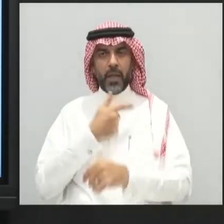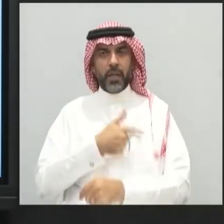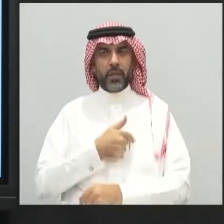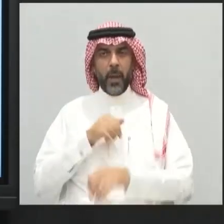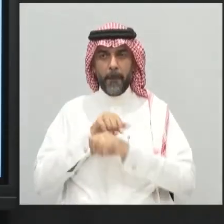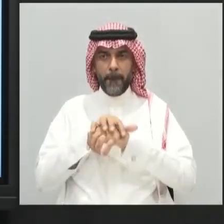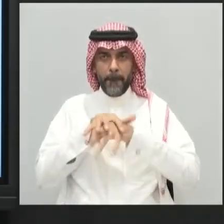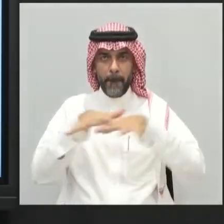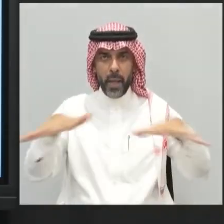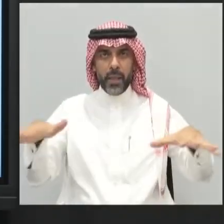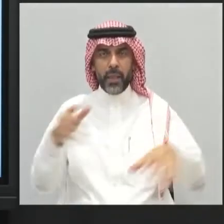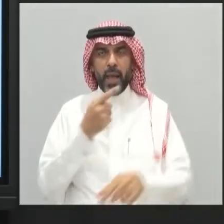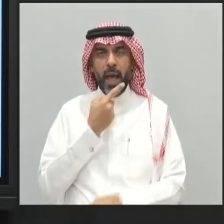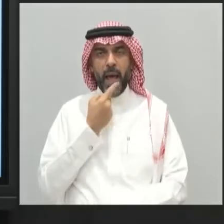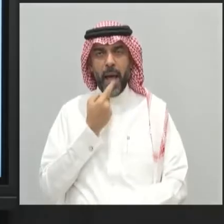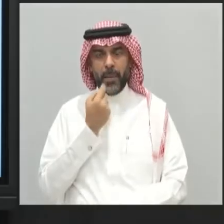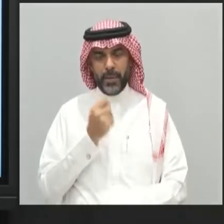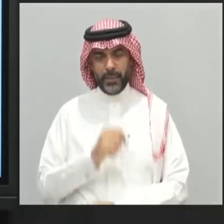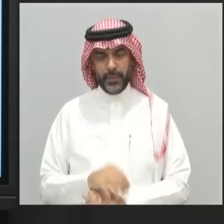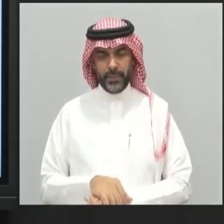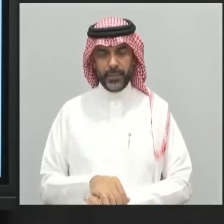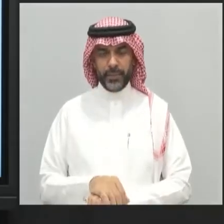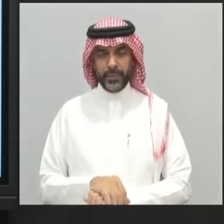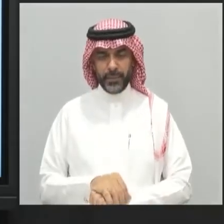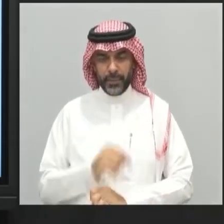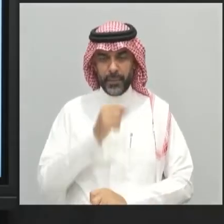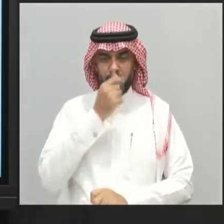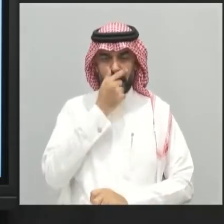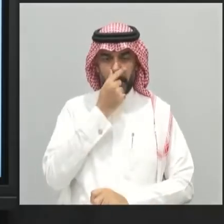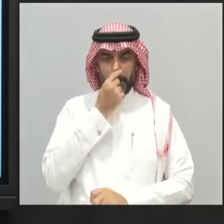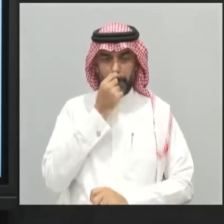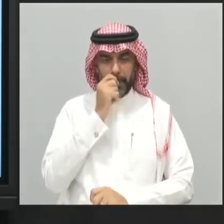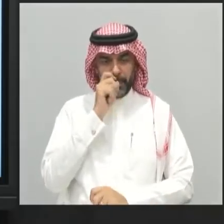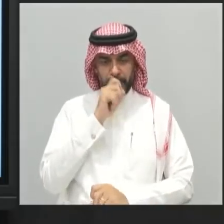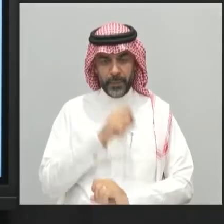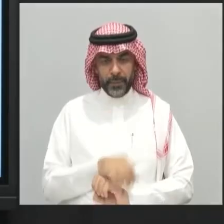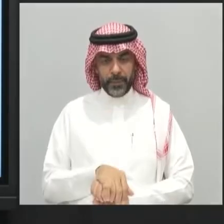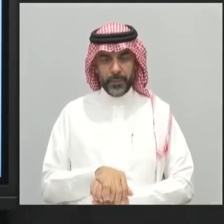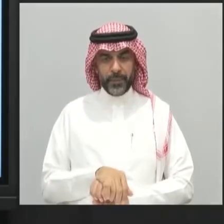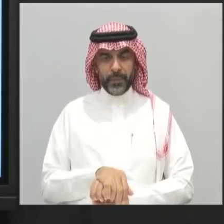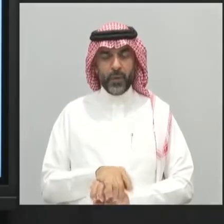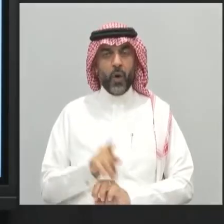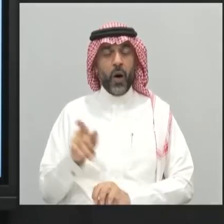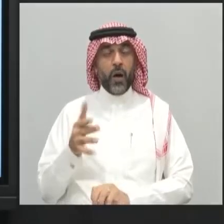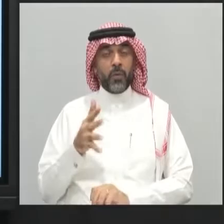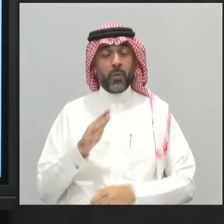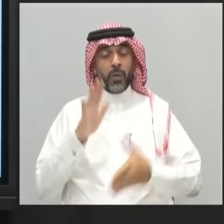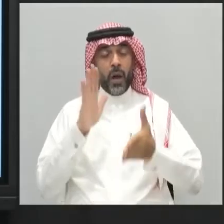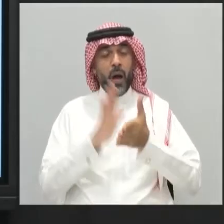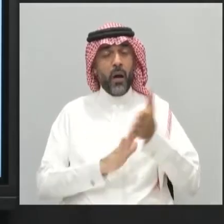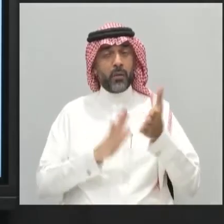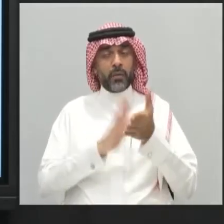ويسمى هذا الازهار بالمد ماذا الاحمر وقد يشكل المد الاحمر تحديدا خطيرا